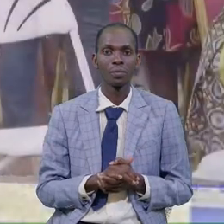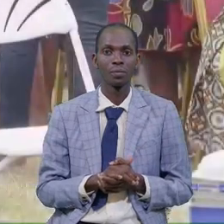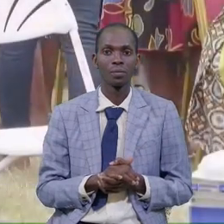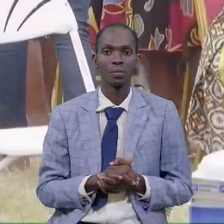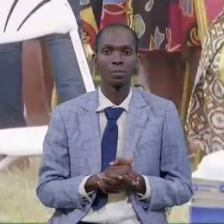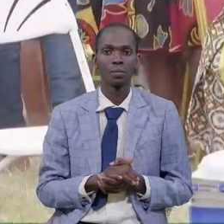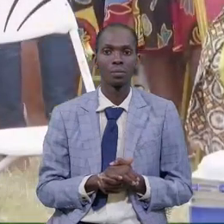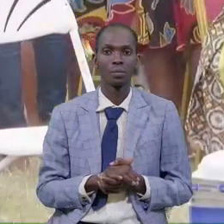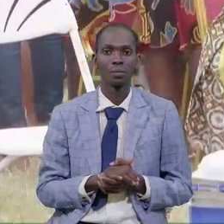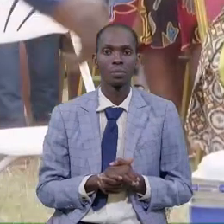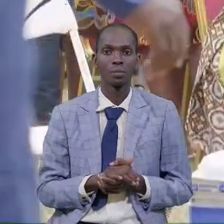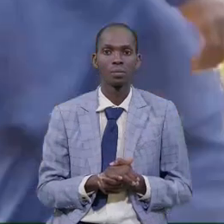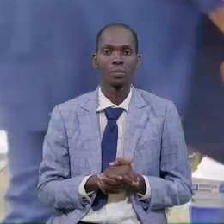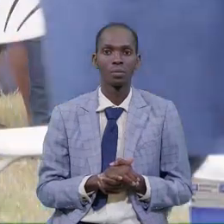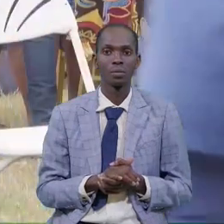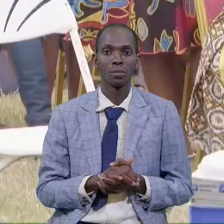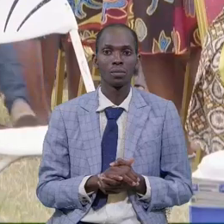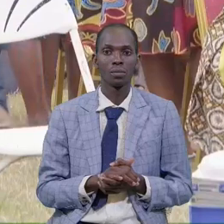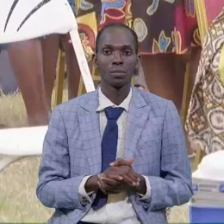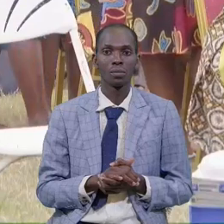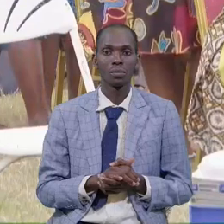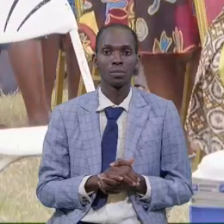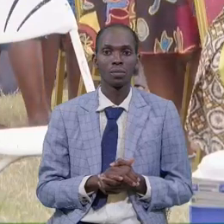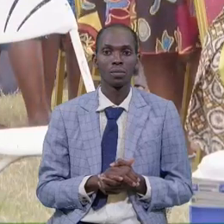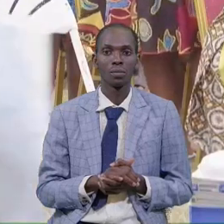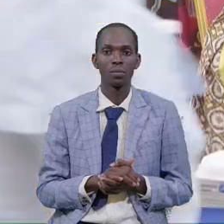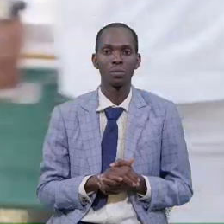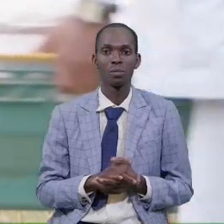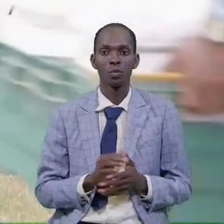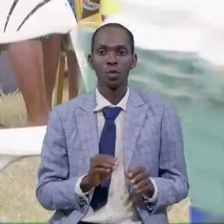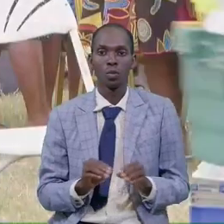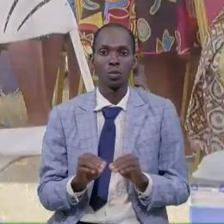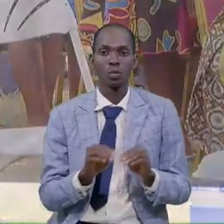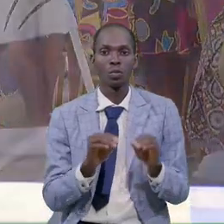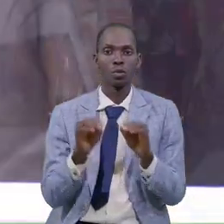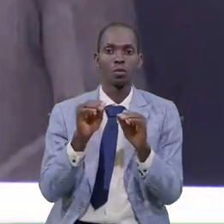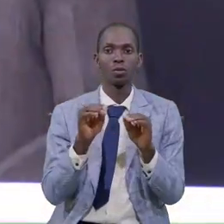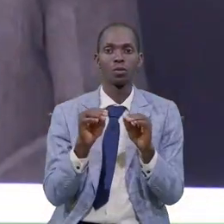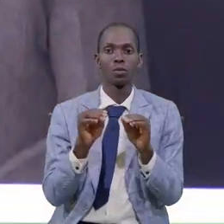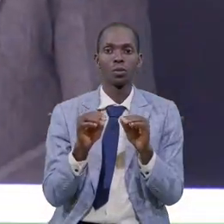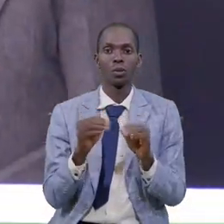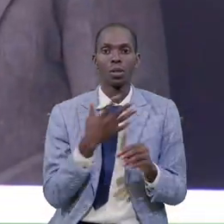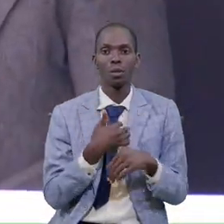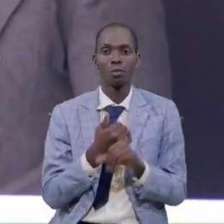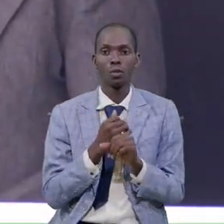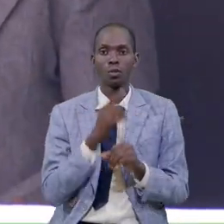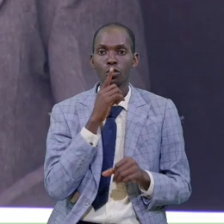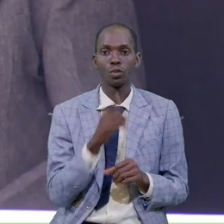Go around all those who have decided, make sure that you get their information.